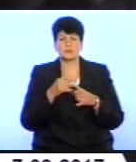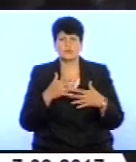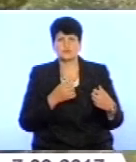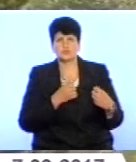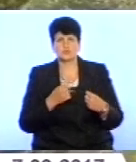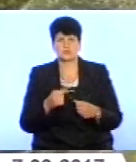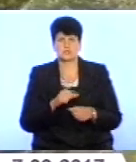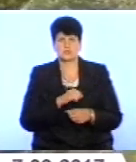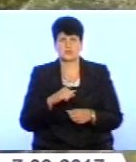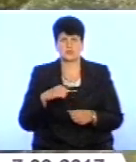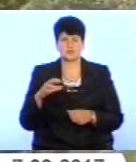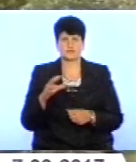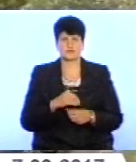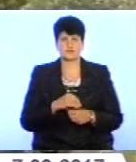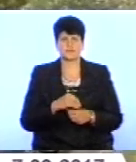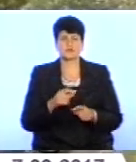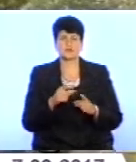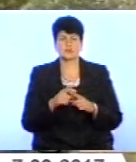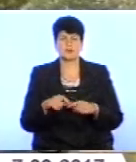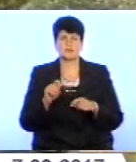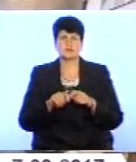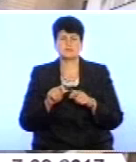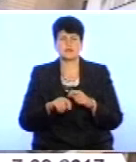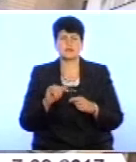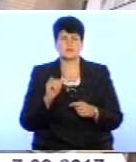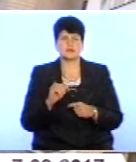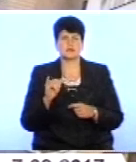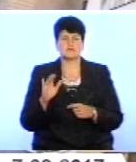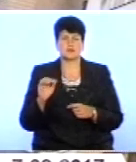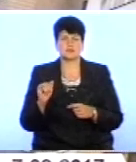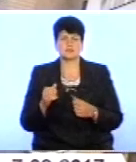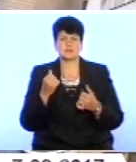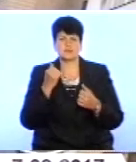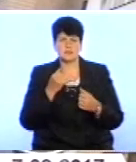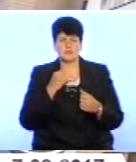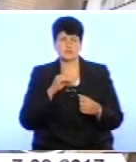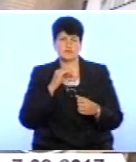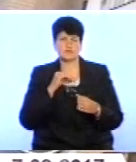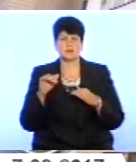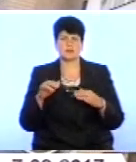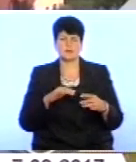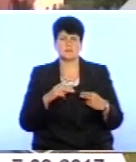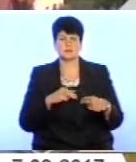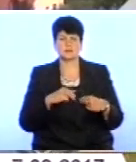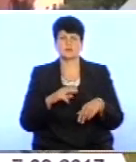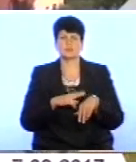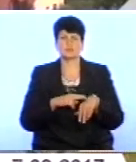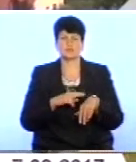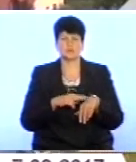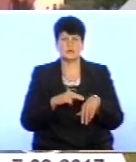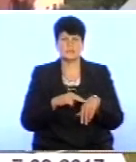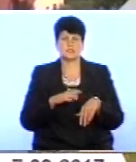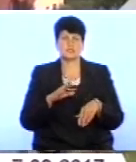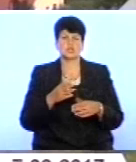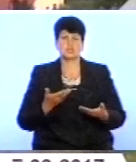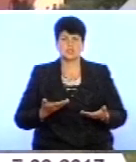Я не можу тягнути сама. За словами інспектора патрульної поліції Романа Іваника, завдяки злагодженим професійним діям працівників поліції, життя